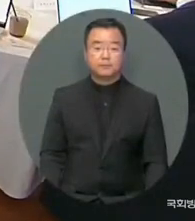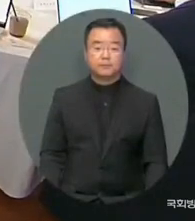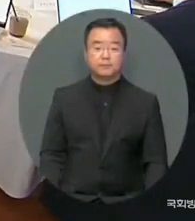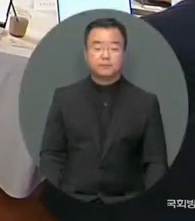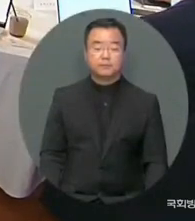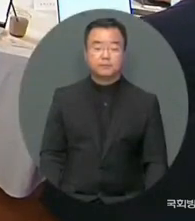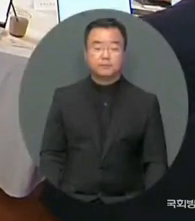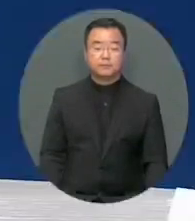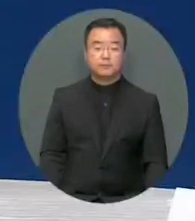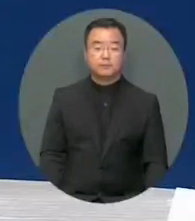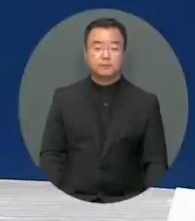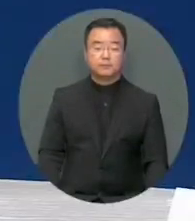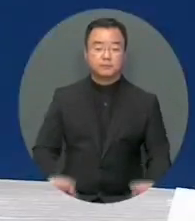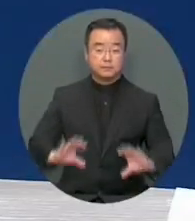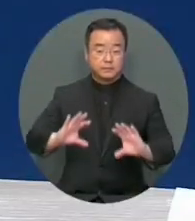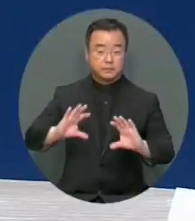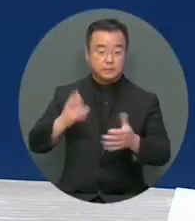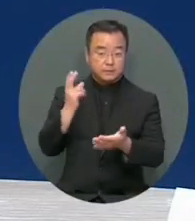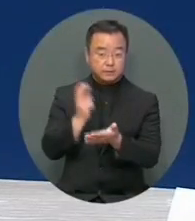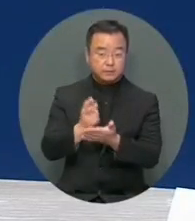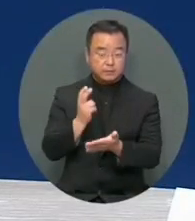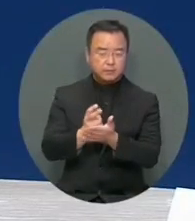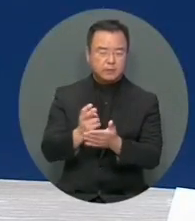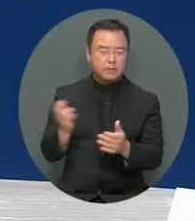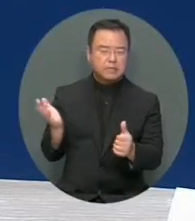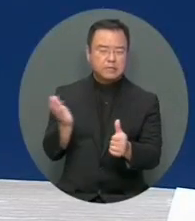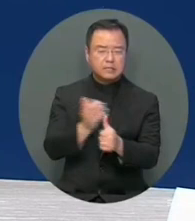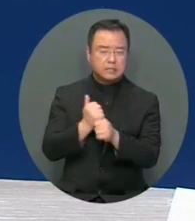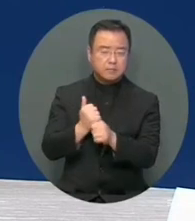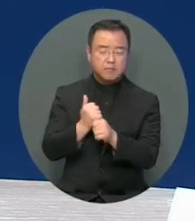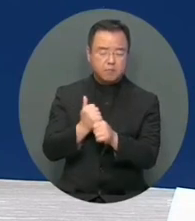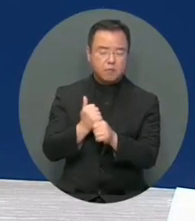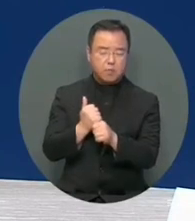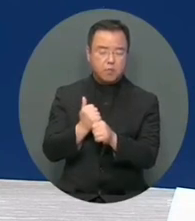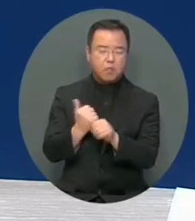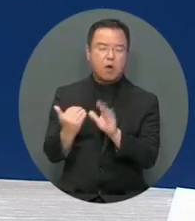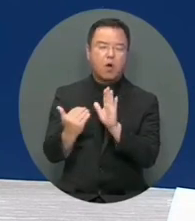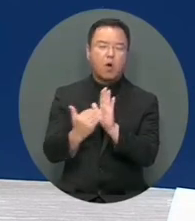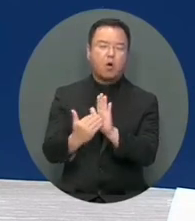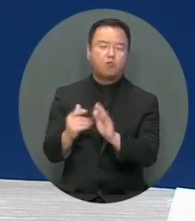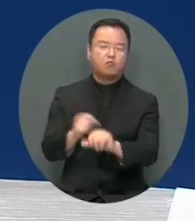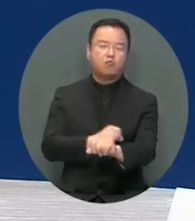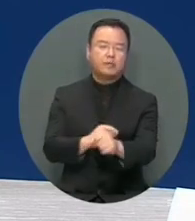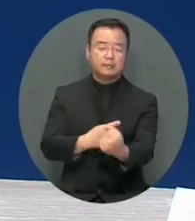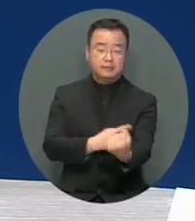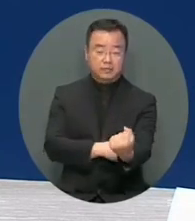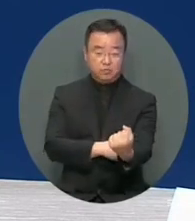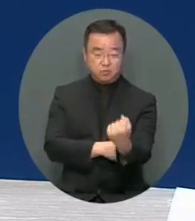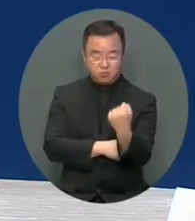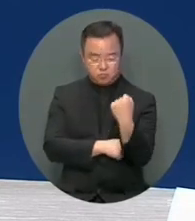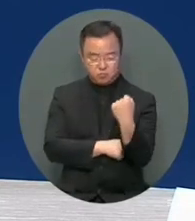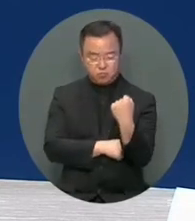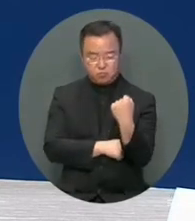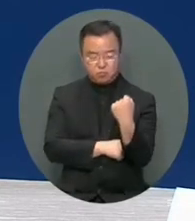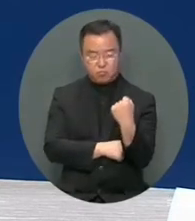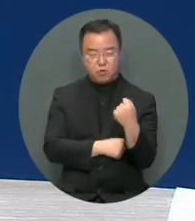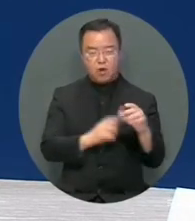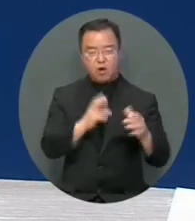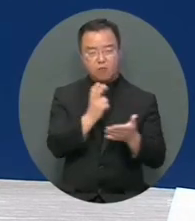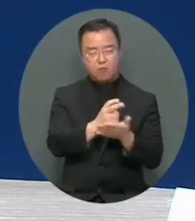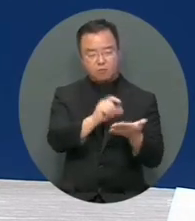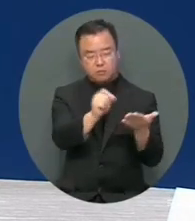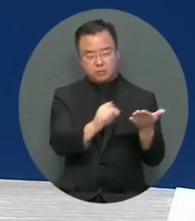우리 헌법이 불체포 특권을 이제 헌법 조문에다 반영하고 있는 것은